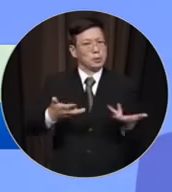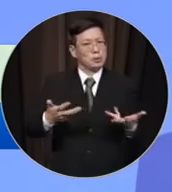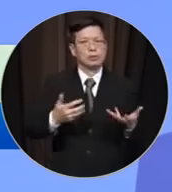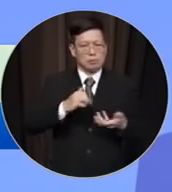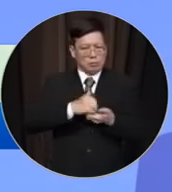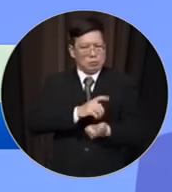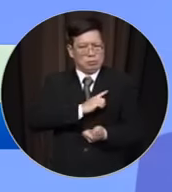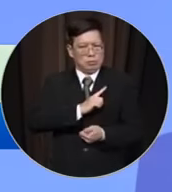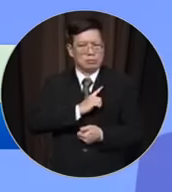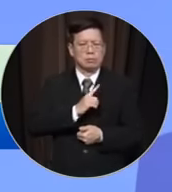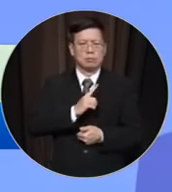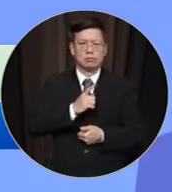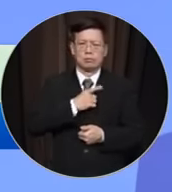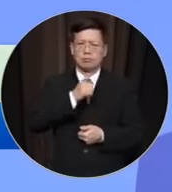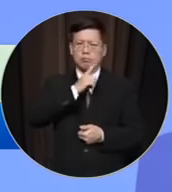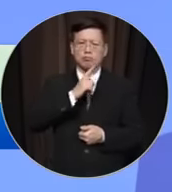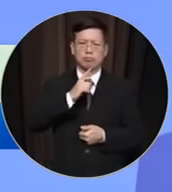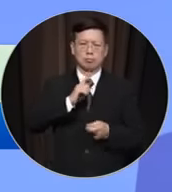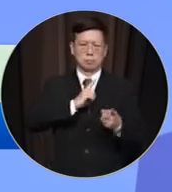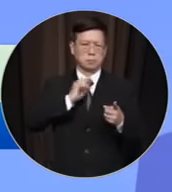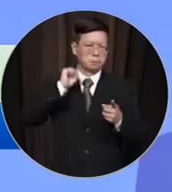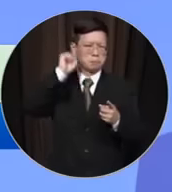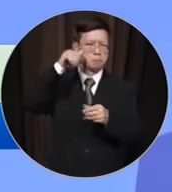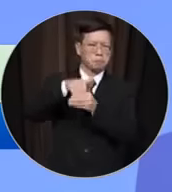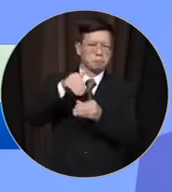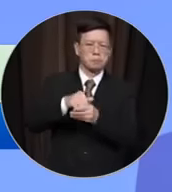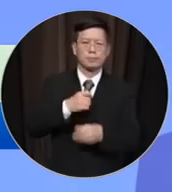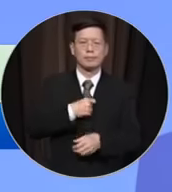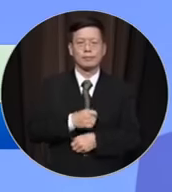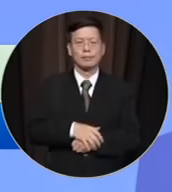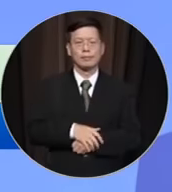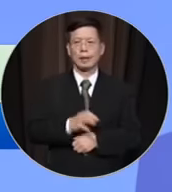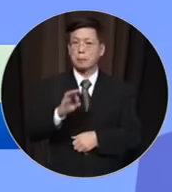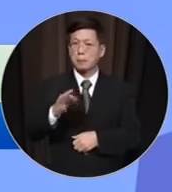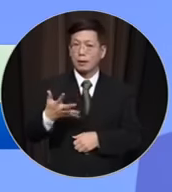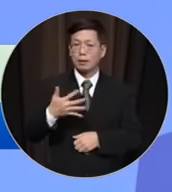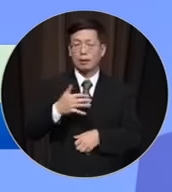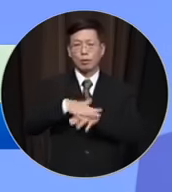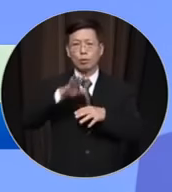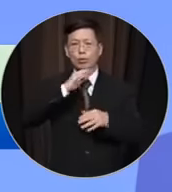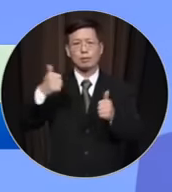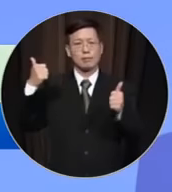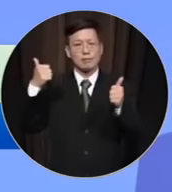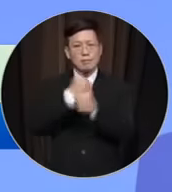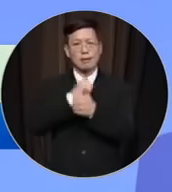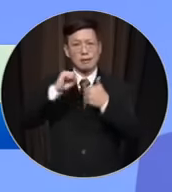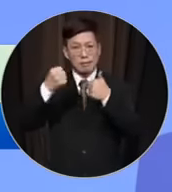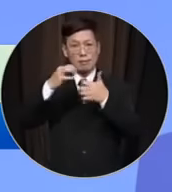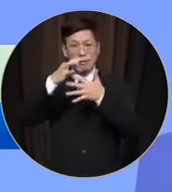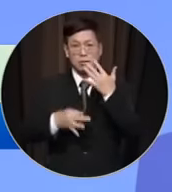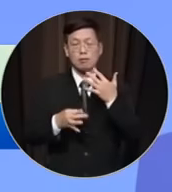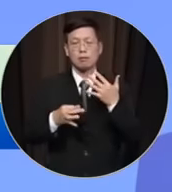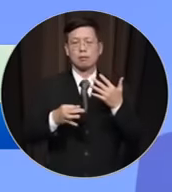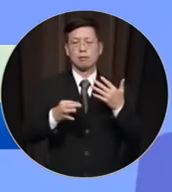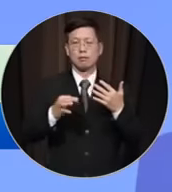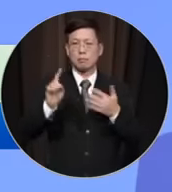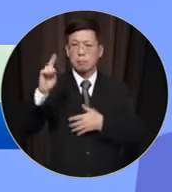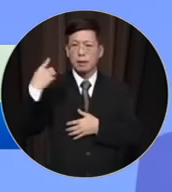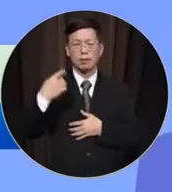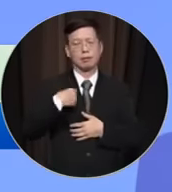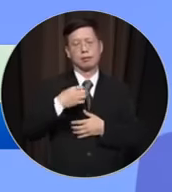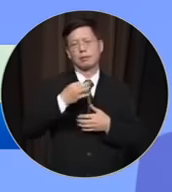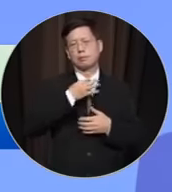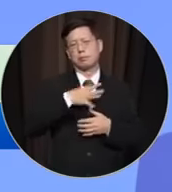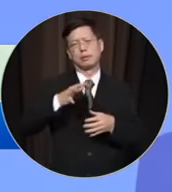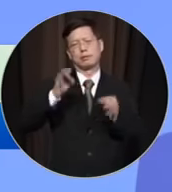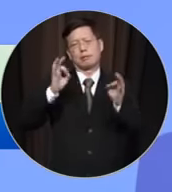是要诉诸这个全民自决。那为什么会有代议制度？就是希望不要浪费社会